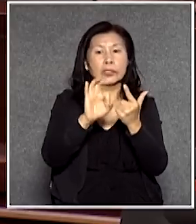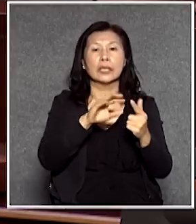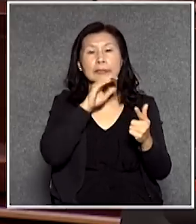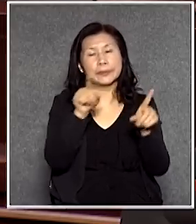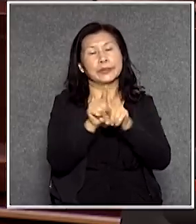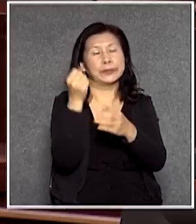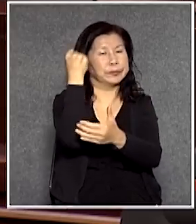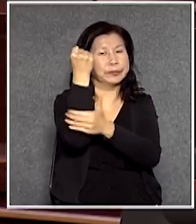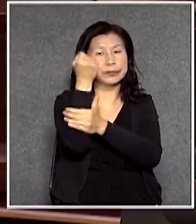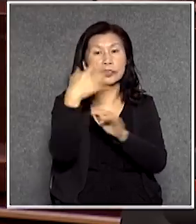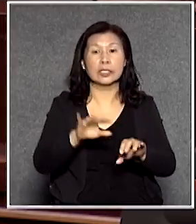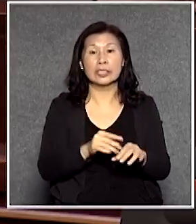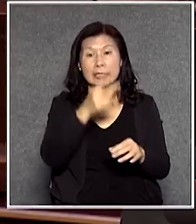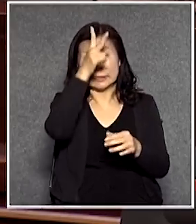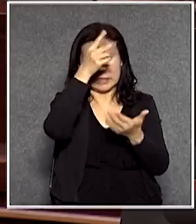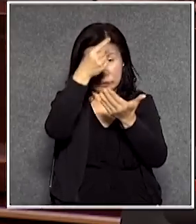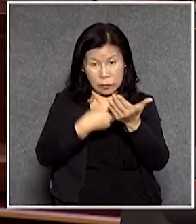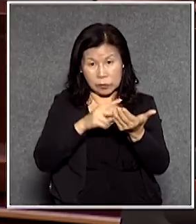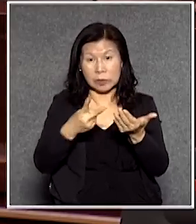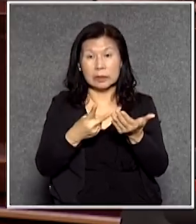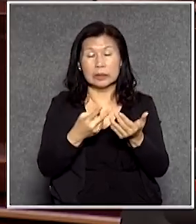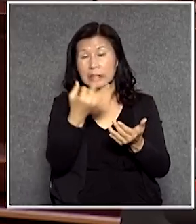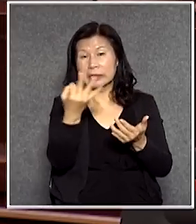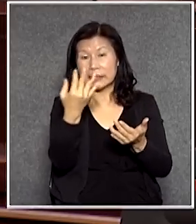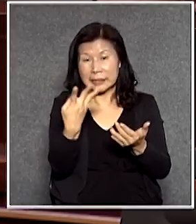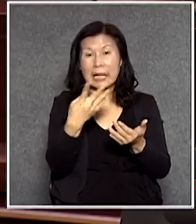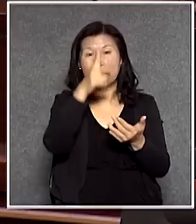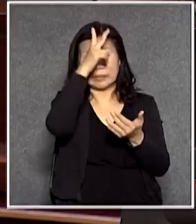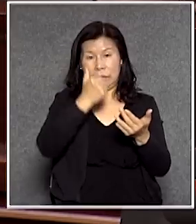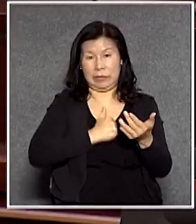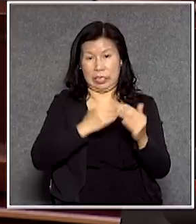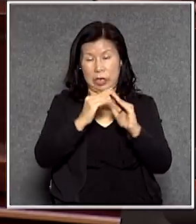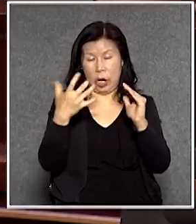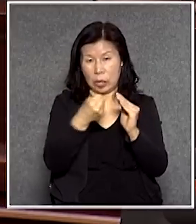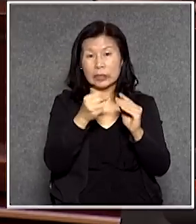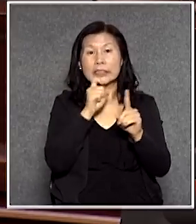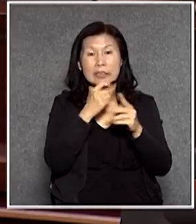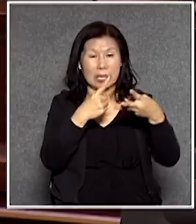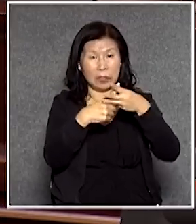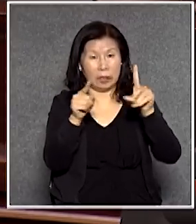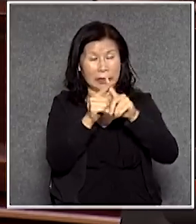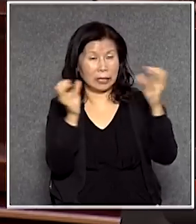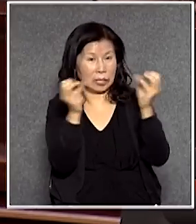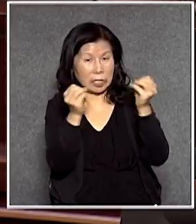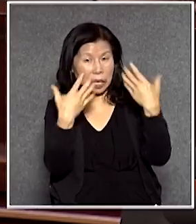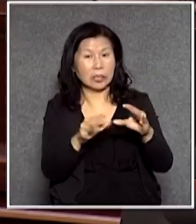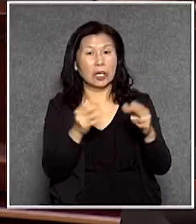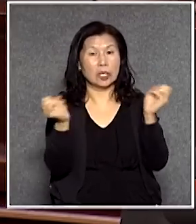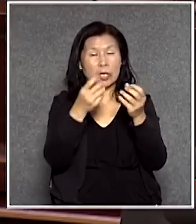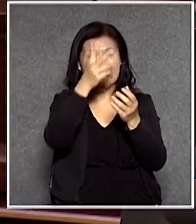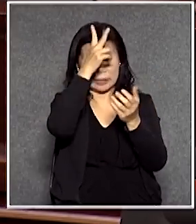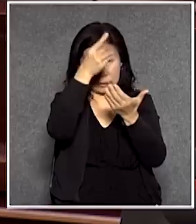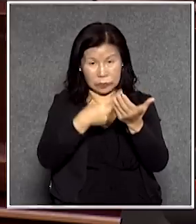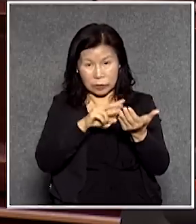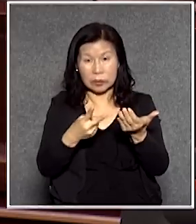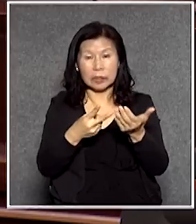對，又好像政改，任由幾位局長和司長幾努力想和泛民議員溝通討論政改方案，無